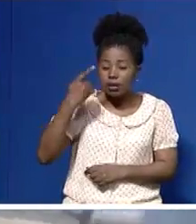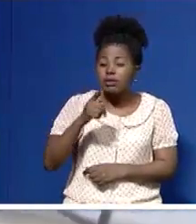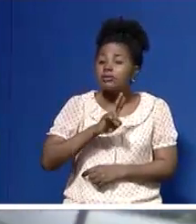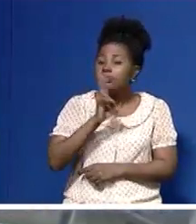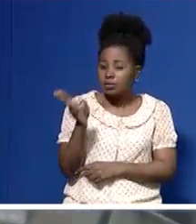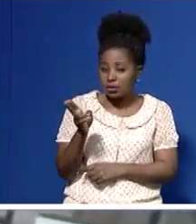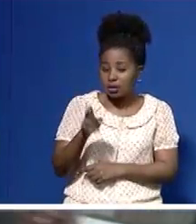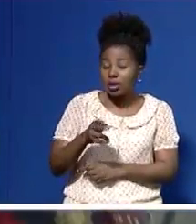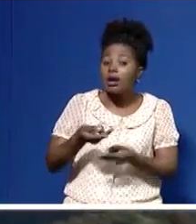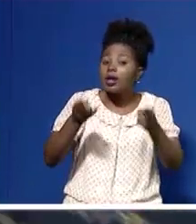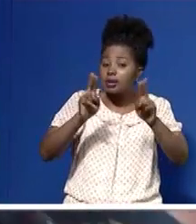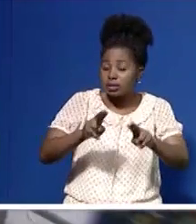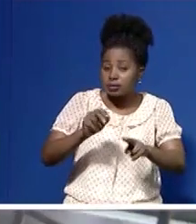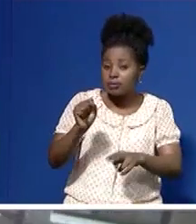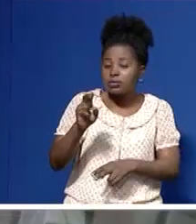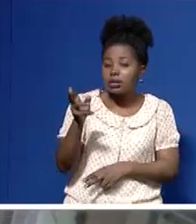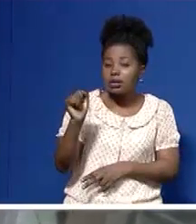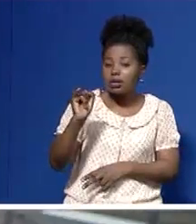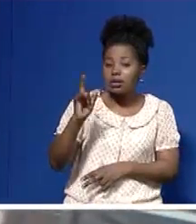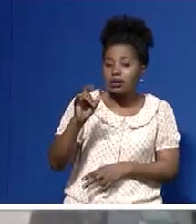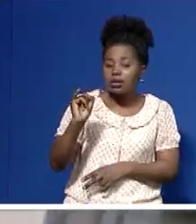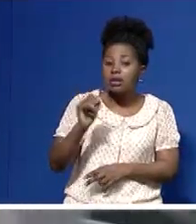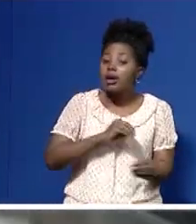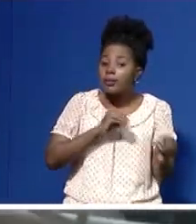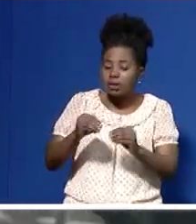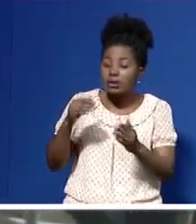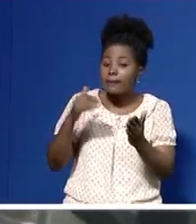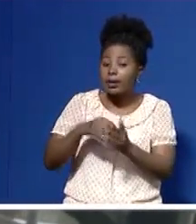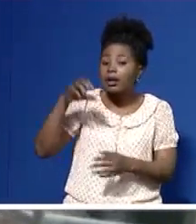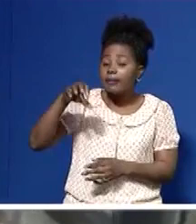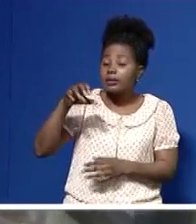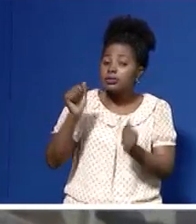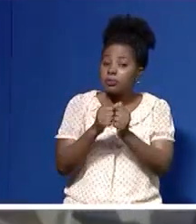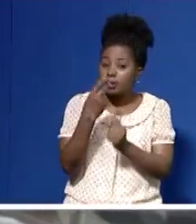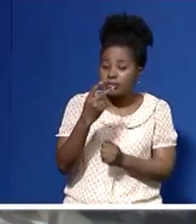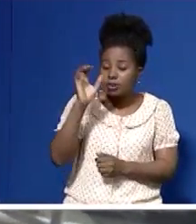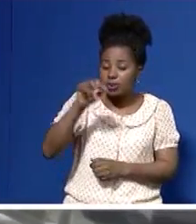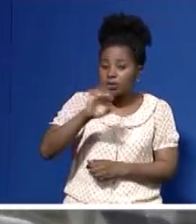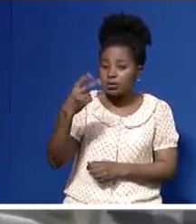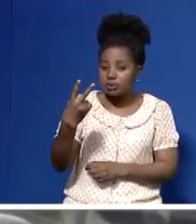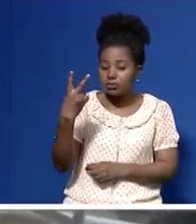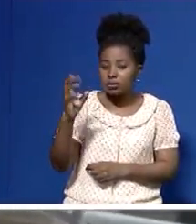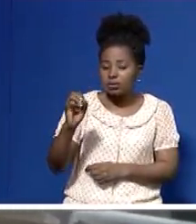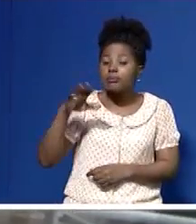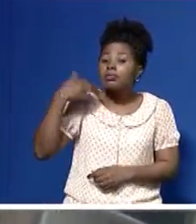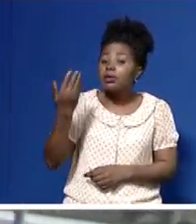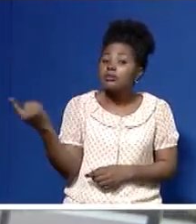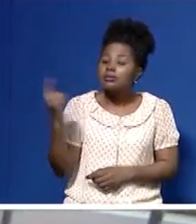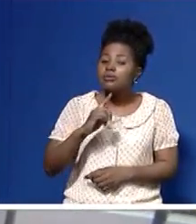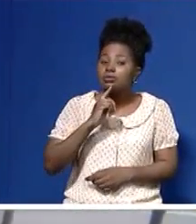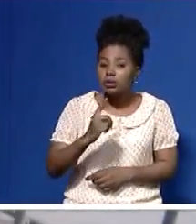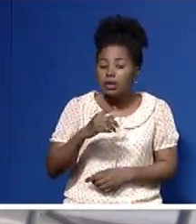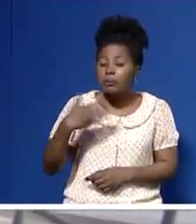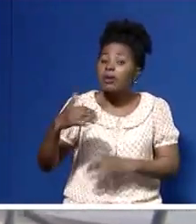hizo, hakimu Shahidi ameahirisha shauri hilo hadi Machi 12, 2020 ambapo litakuja kutajwa na